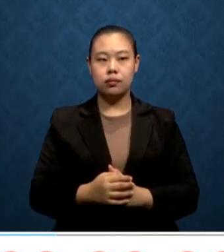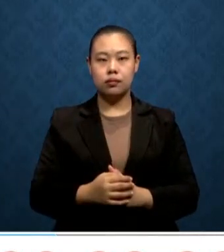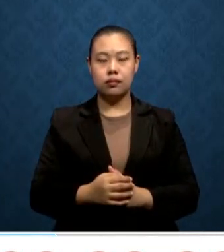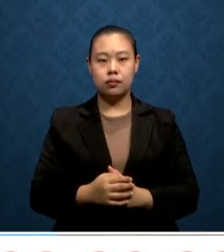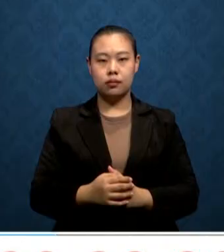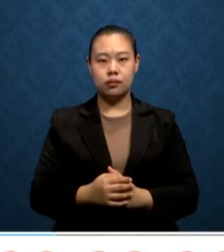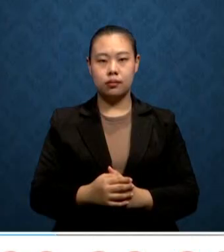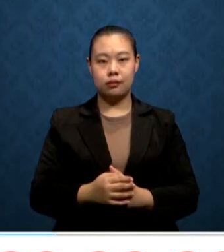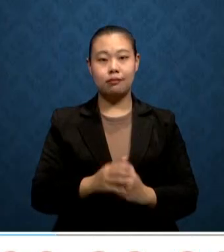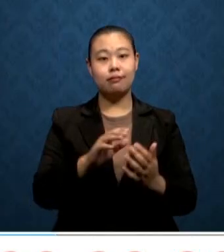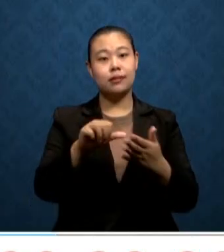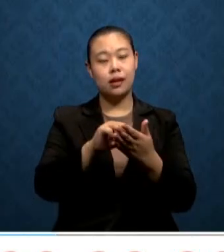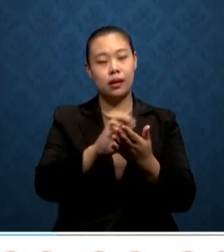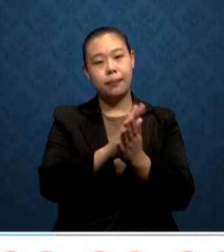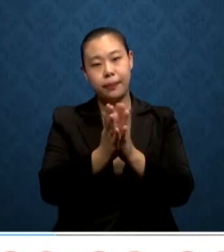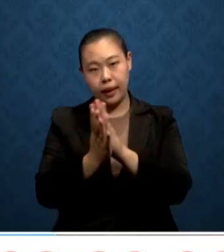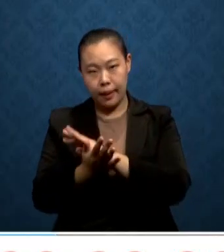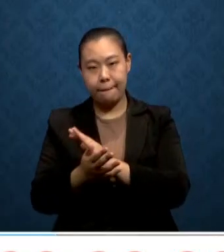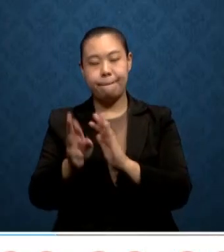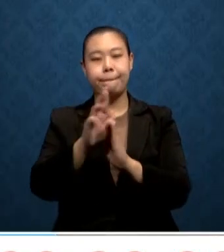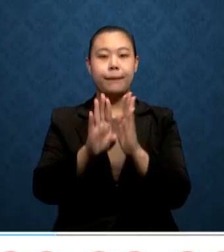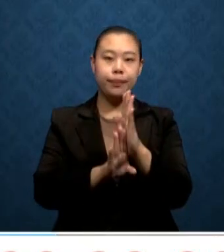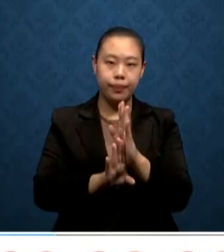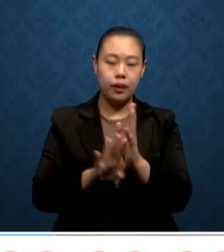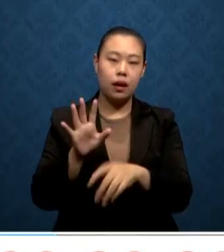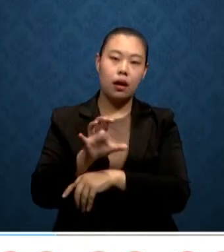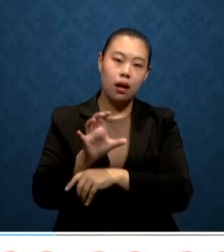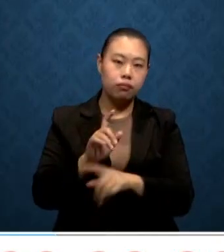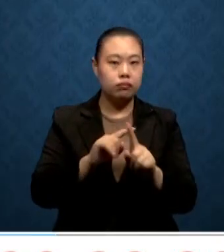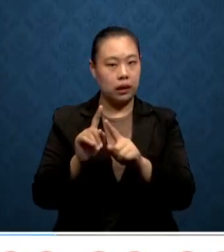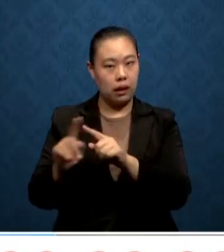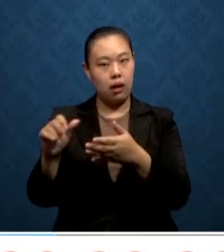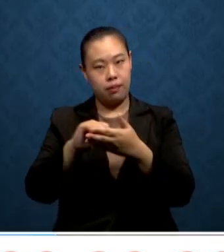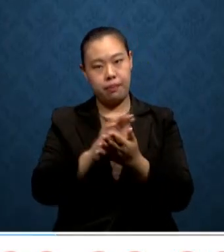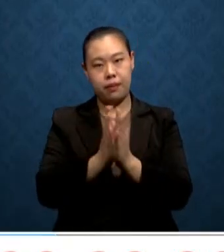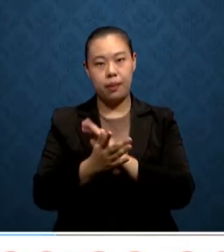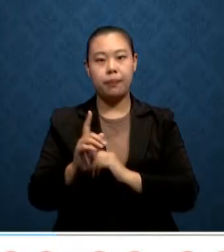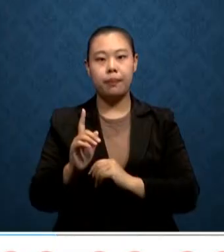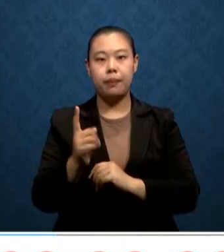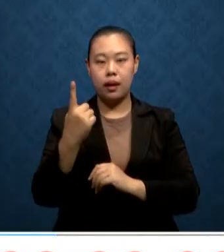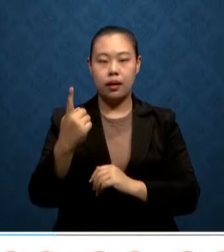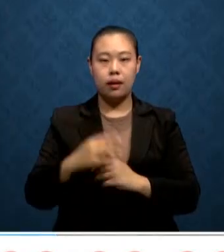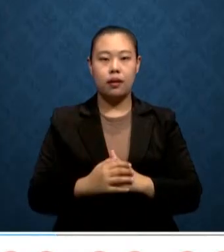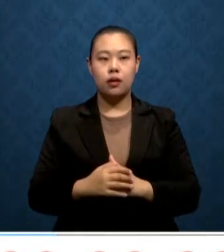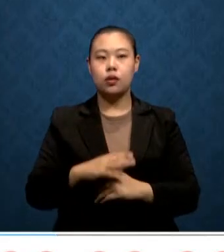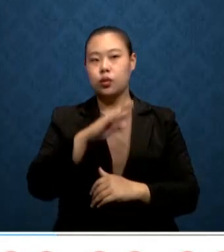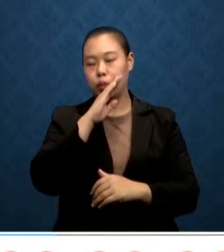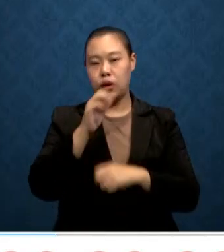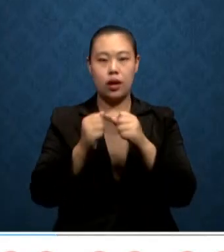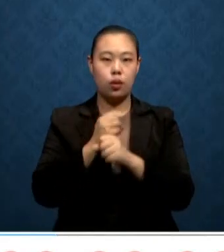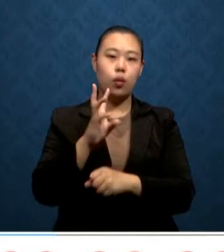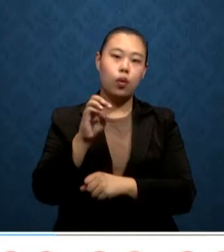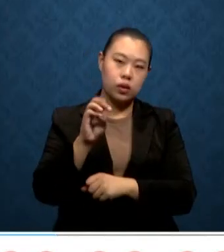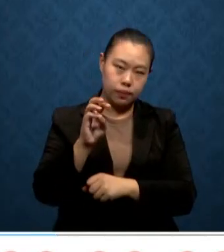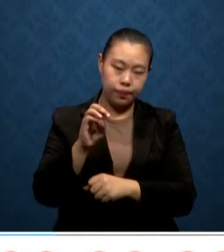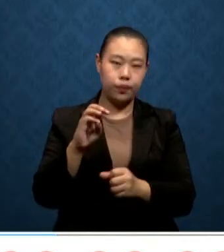ามีการเปลี่ยนแปลงระเบียบข้อบังคับในการที่จะจ่ายเงินบำเหน็จนะครับแล้วก็ค่ารักษาพย